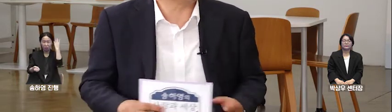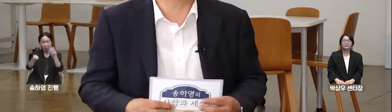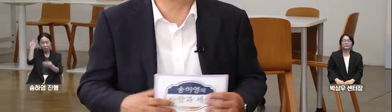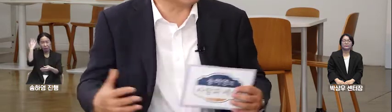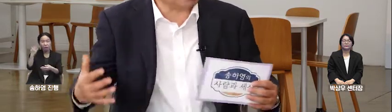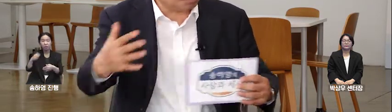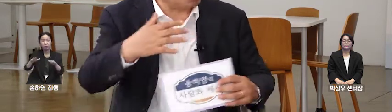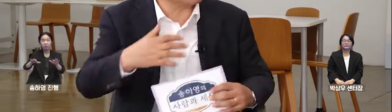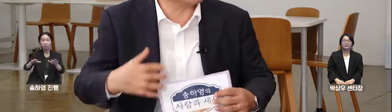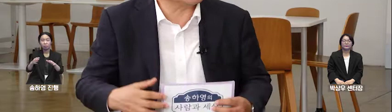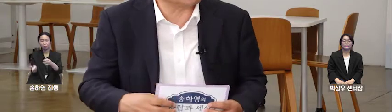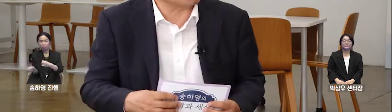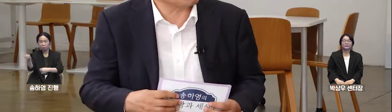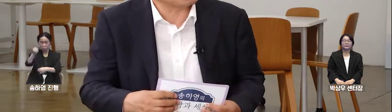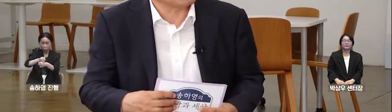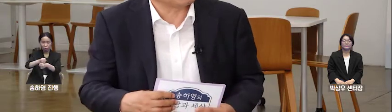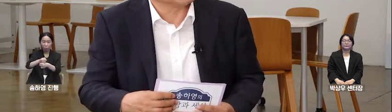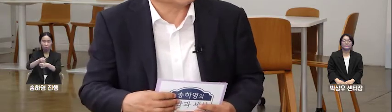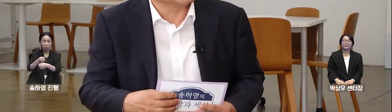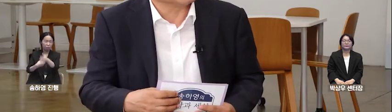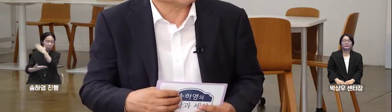잊어버렸는데 다시 그거를 복원시키고